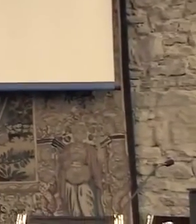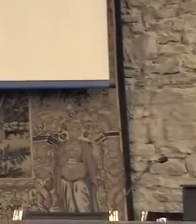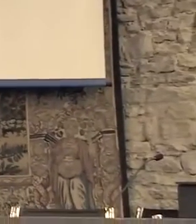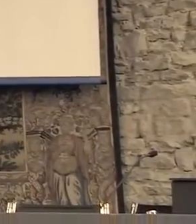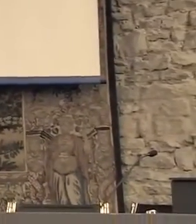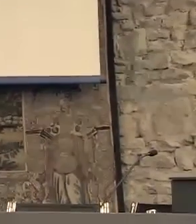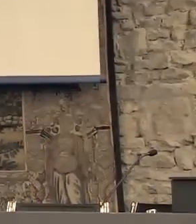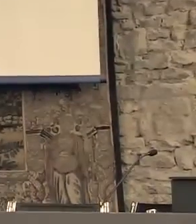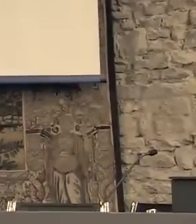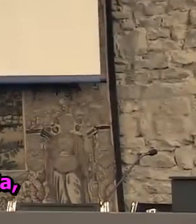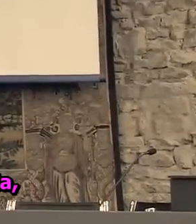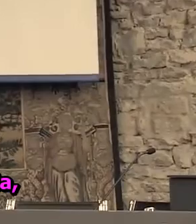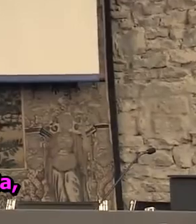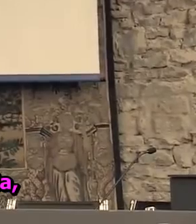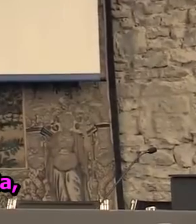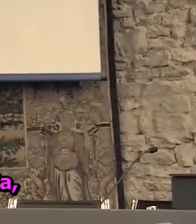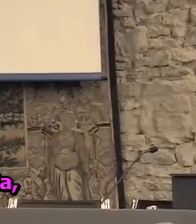l'hétérosexualité.